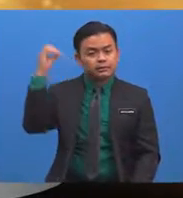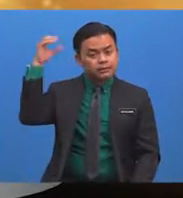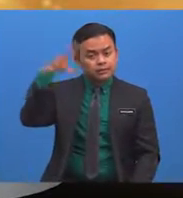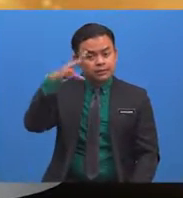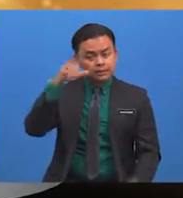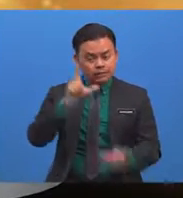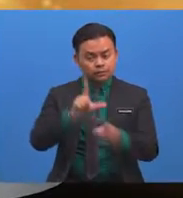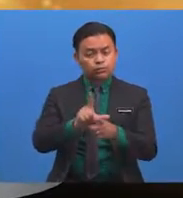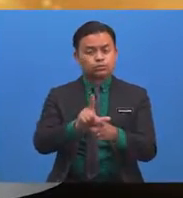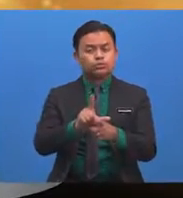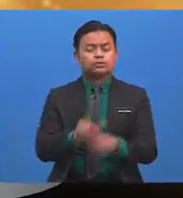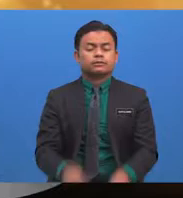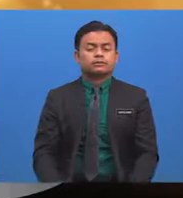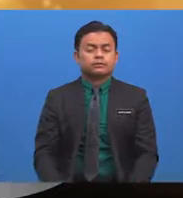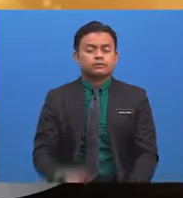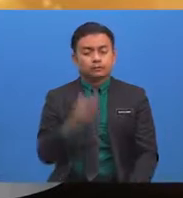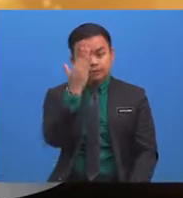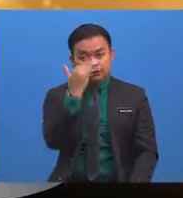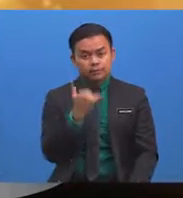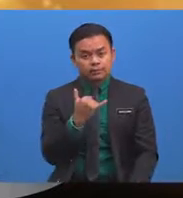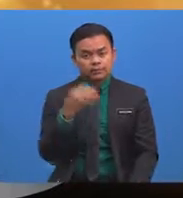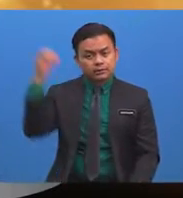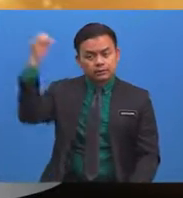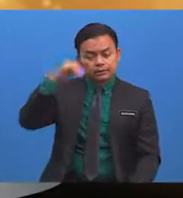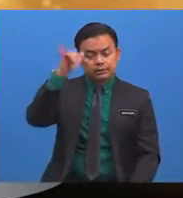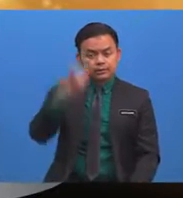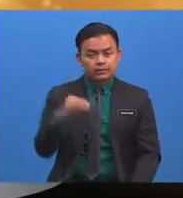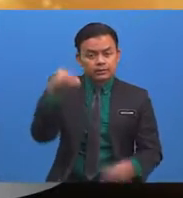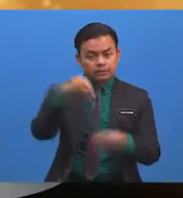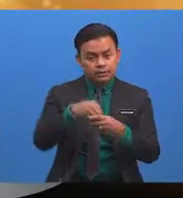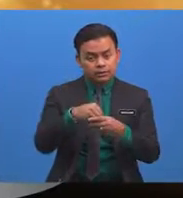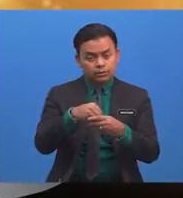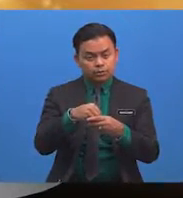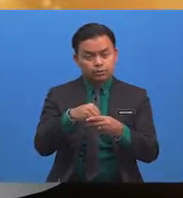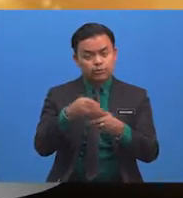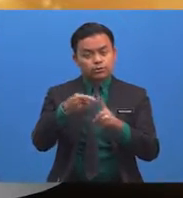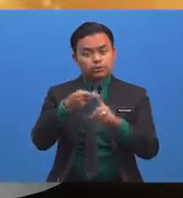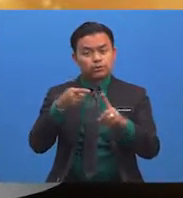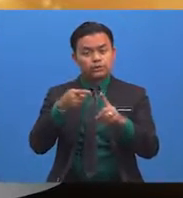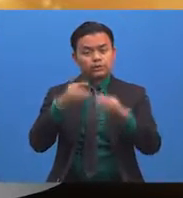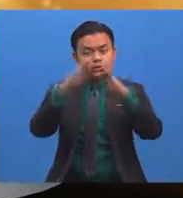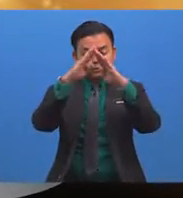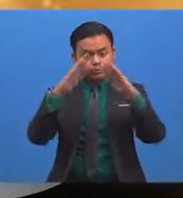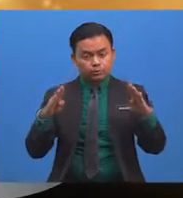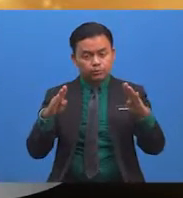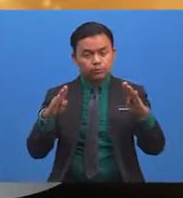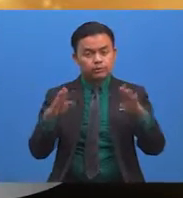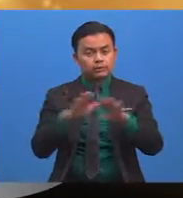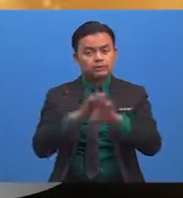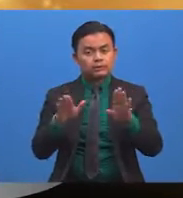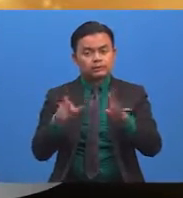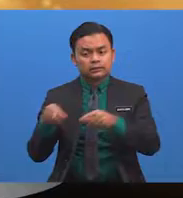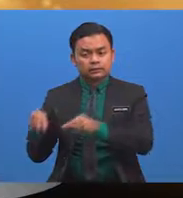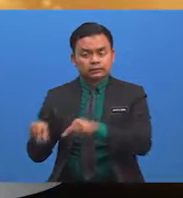lurus? Mengapa cahaya yang masuk melalui bumbung itu tidak bergerak ke kanan, ke